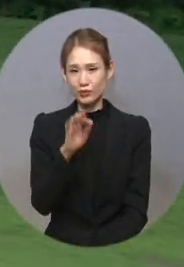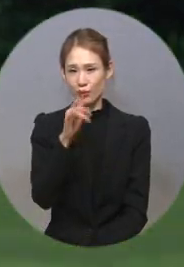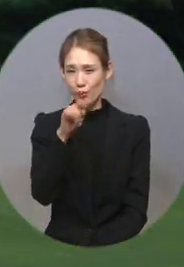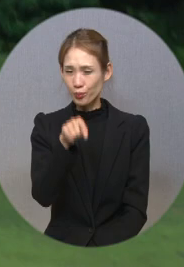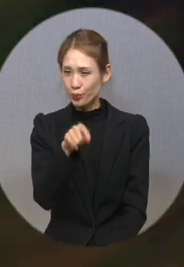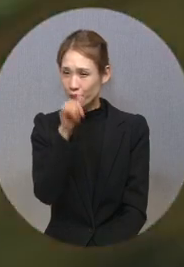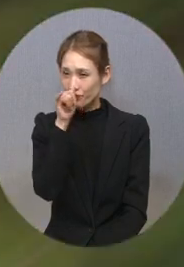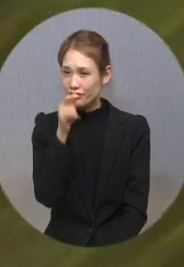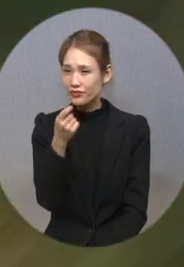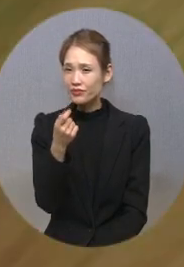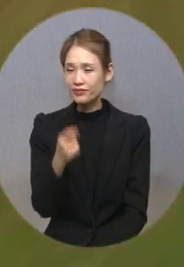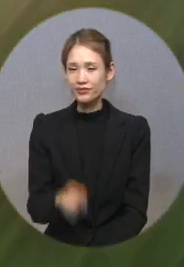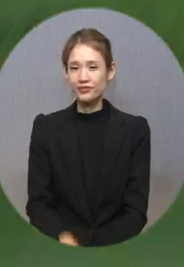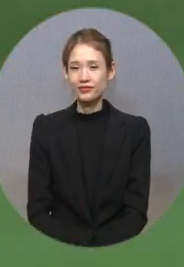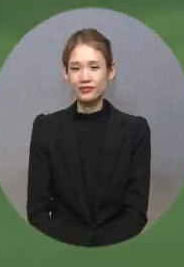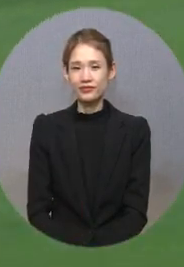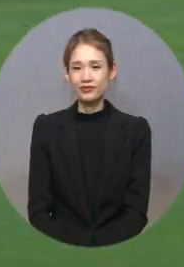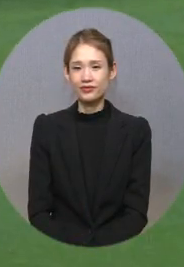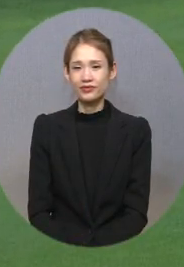같은데?